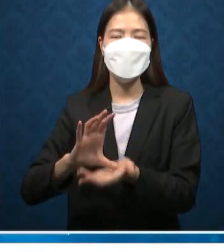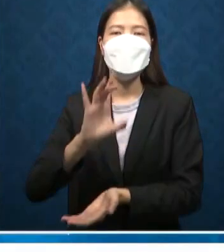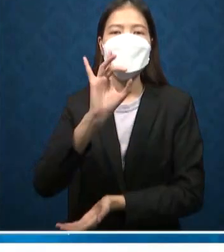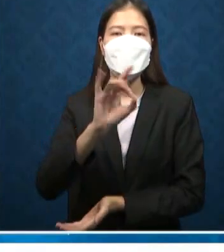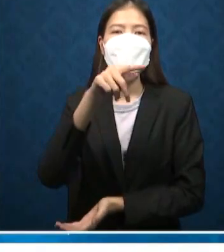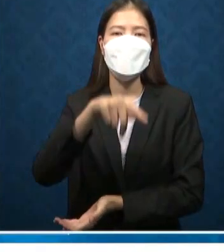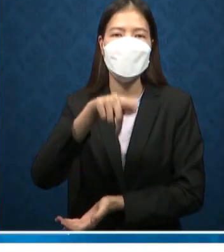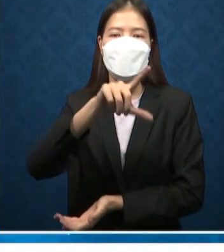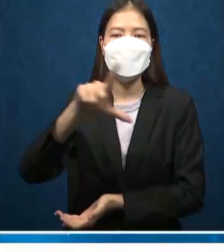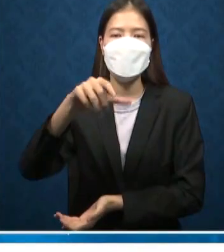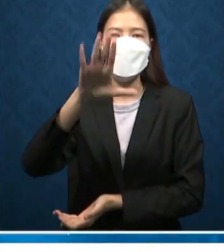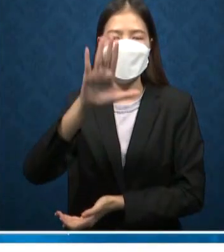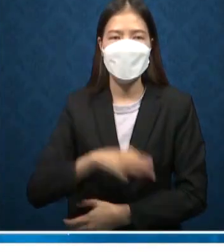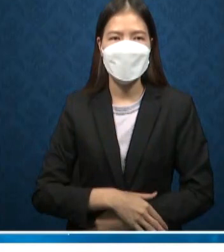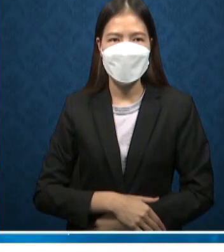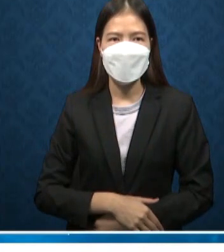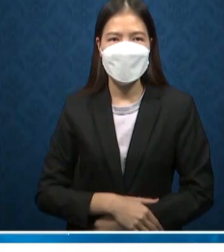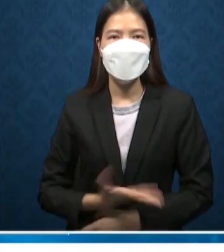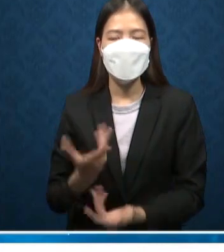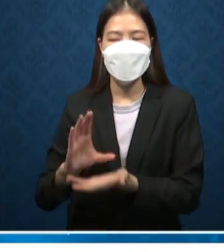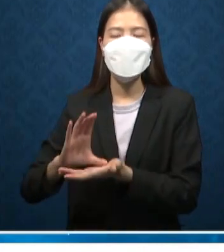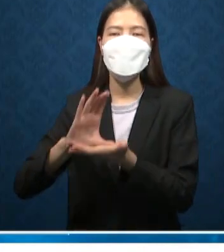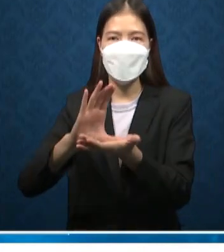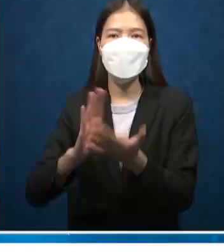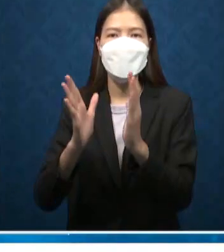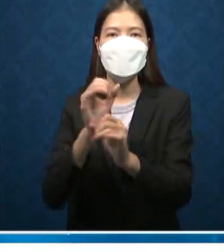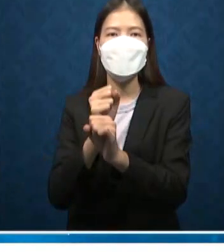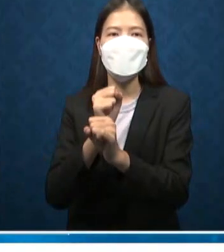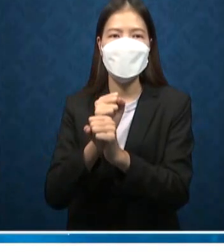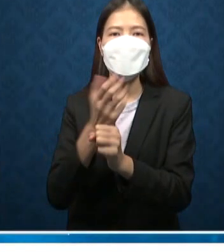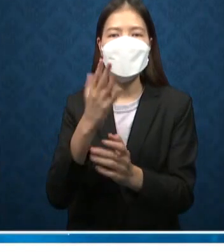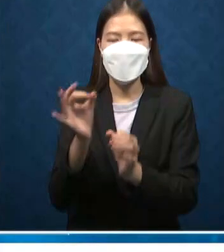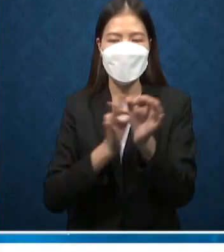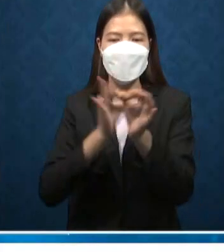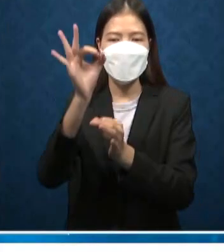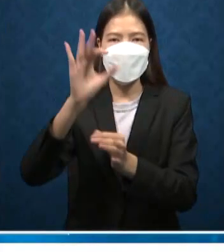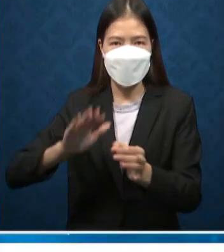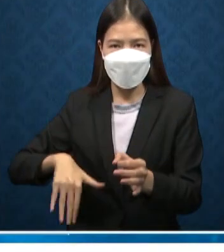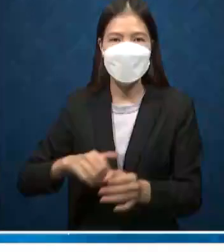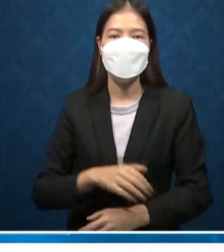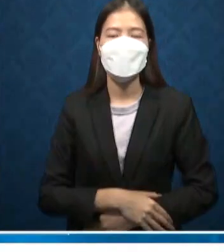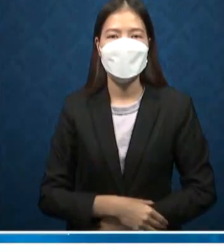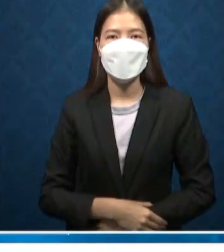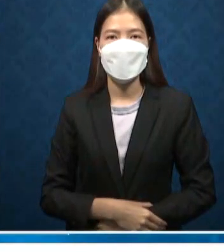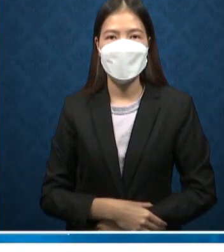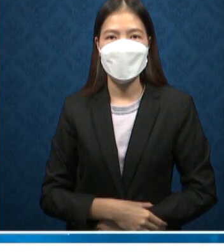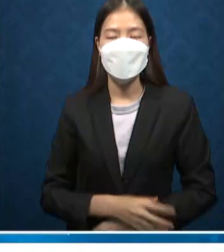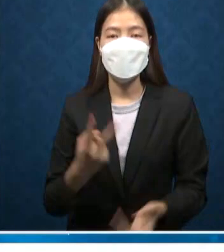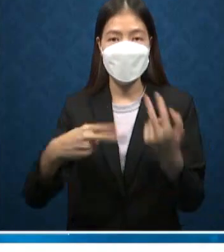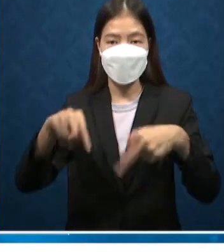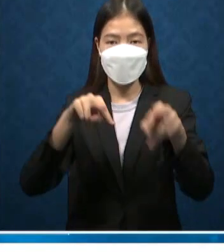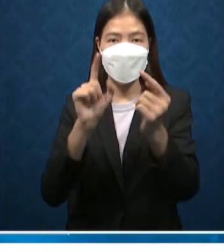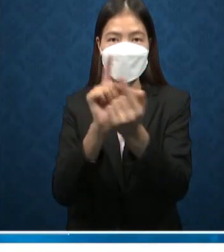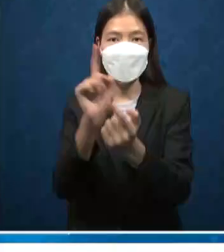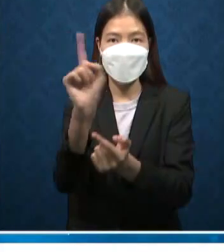8,344 งบบุคลากรผมจะขอไปกล่าวเรียนในช่วงหลังนะครับซึ่งได้ตรวจสอบแล้วการด